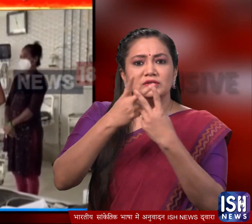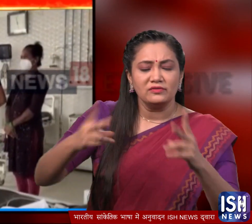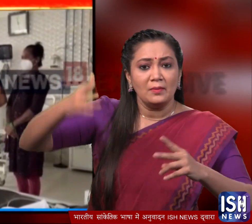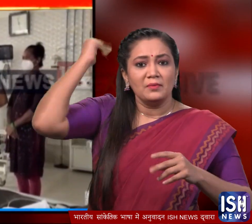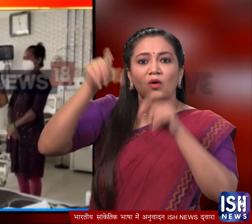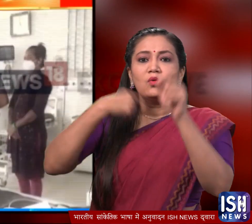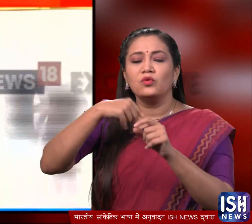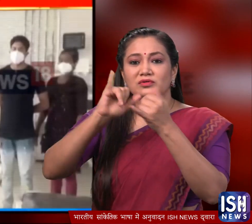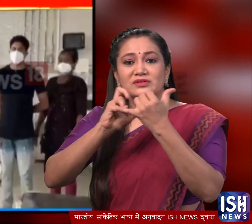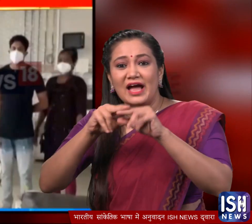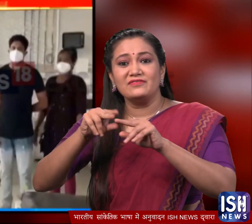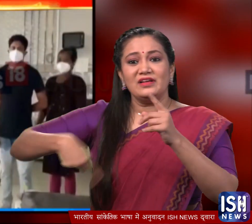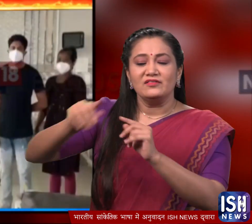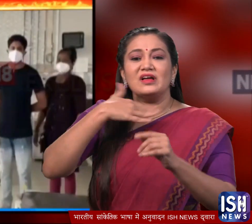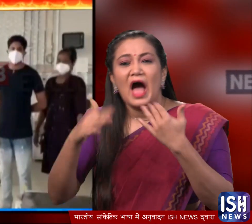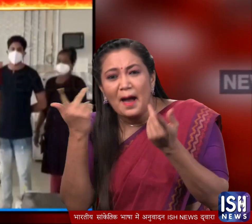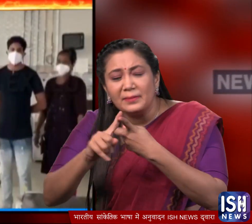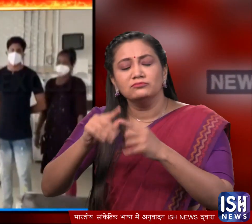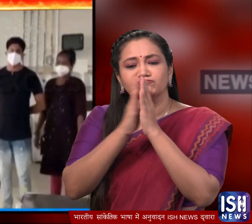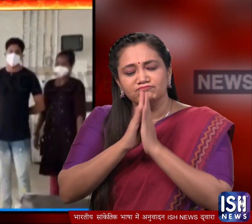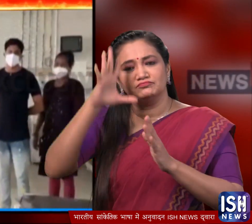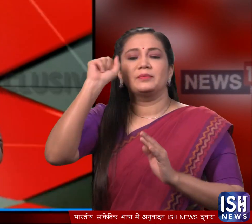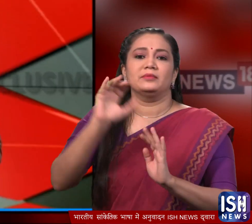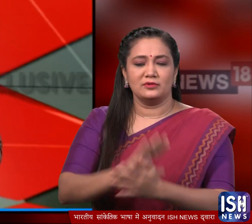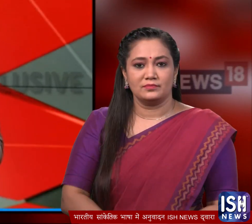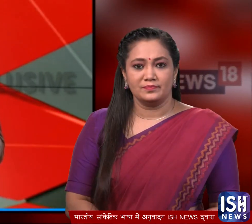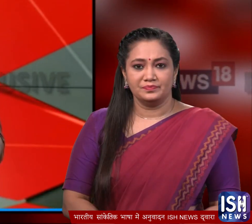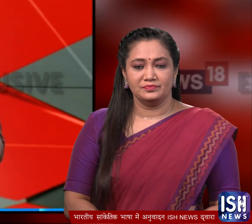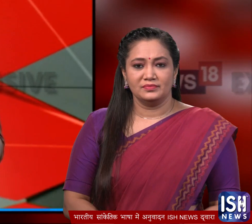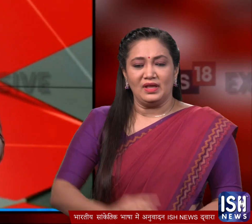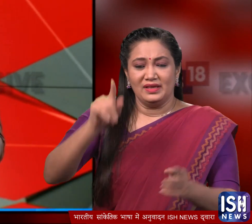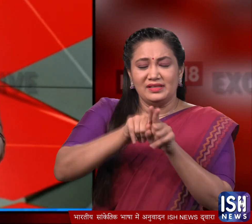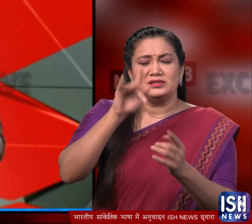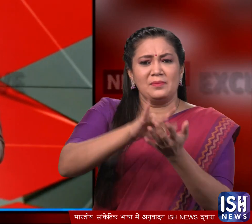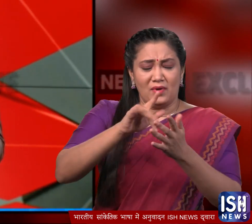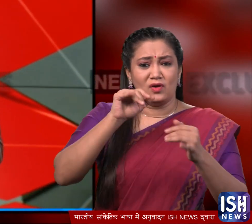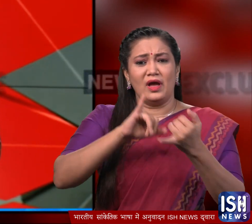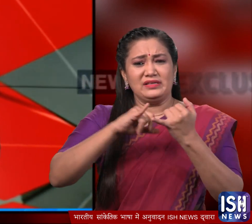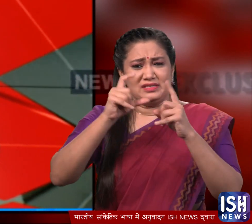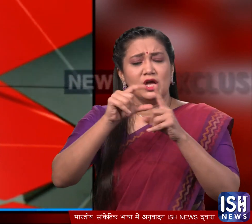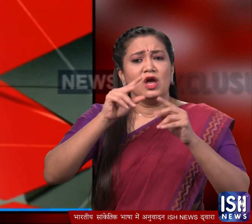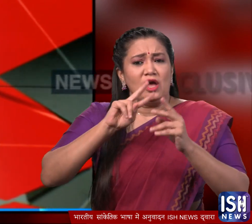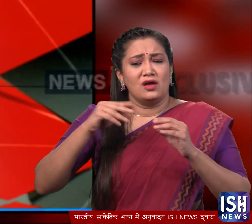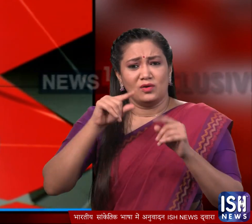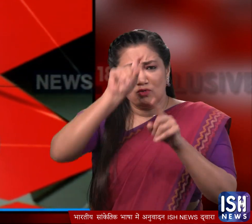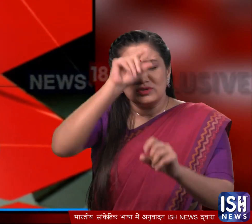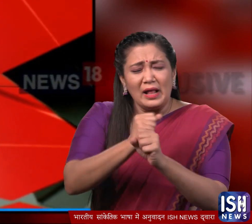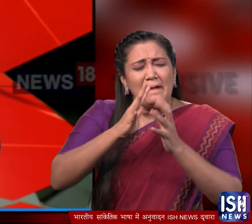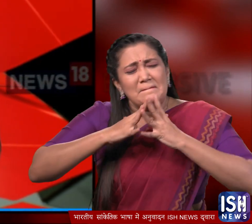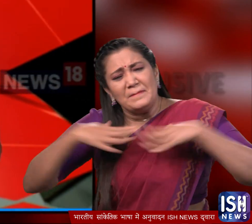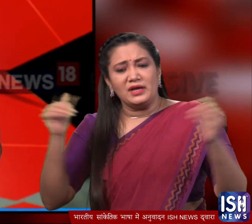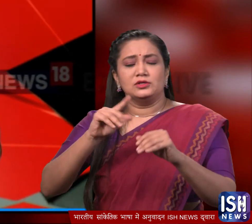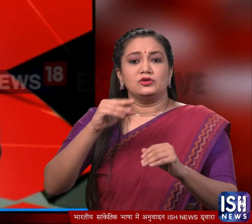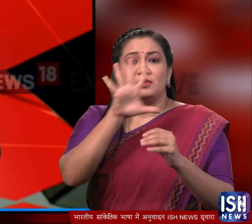के दौरान जान गंवाने वाले कोरोना योद्धाओं को भी याद किया। सौभाग्य की बात है कि मध्य गुजरात का यह सबसे बड़ा कोविड अस्पताल है, जहां